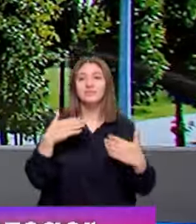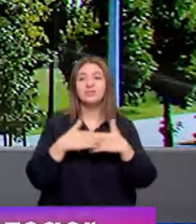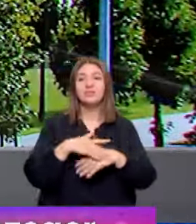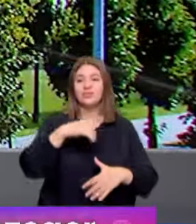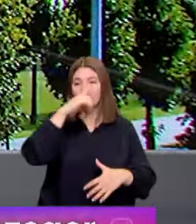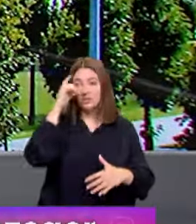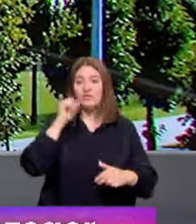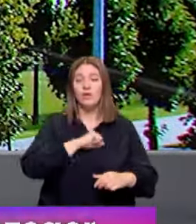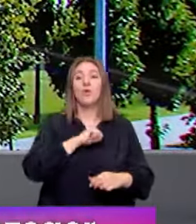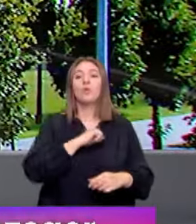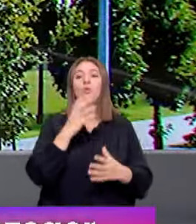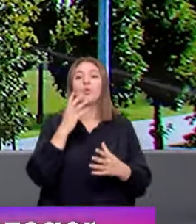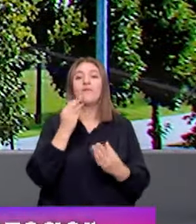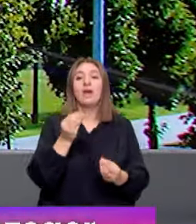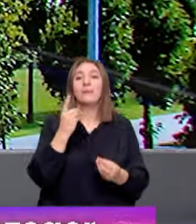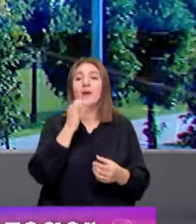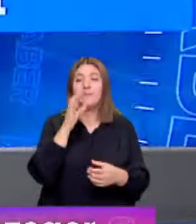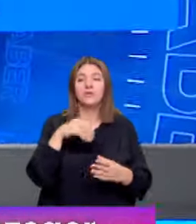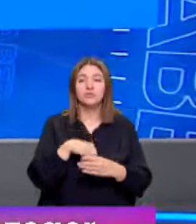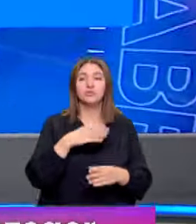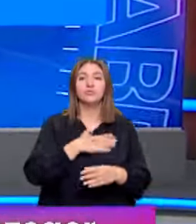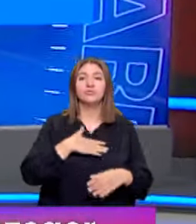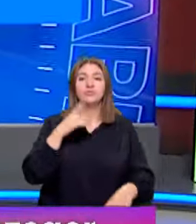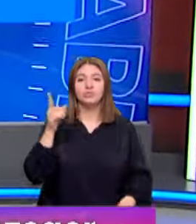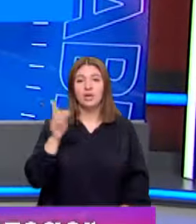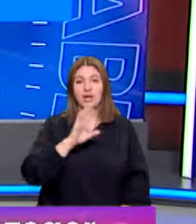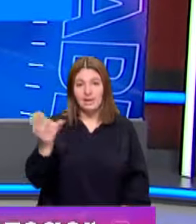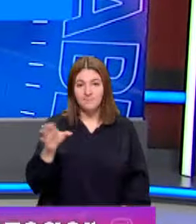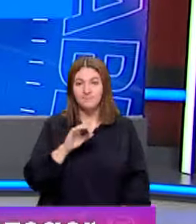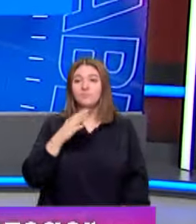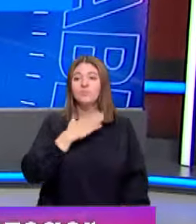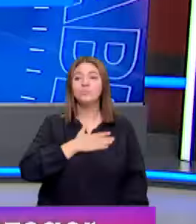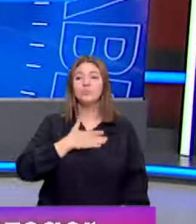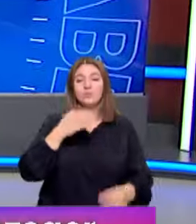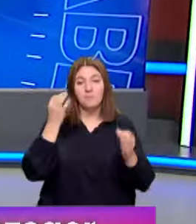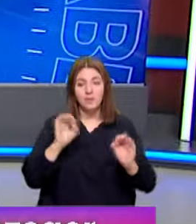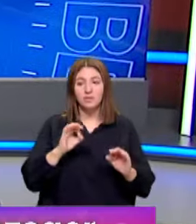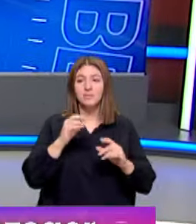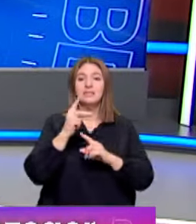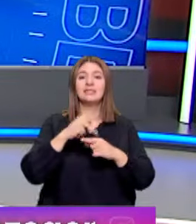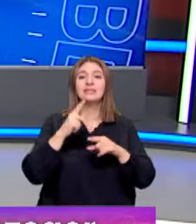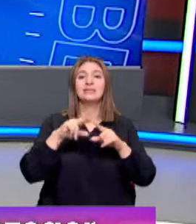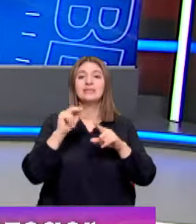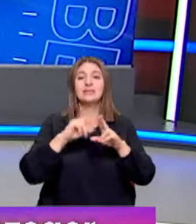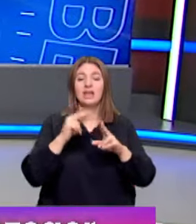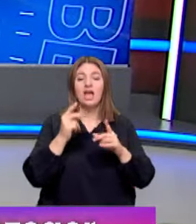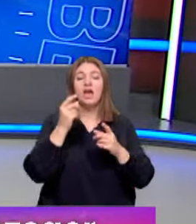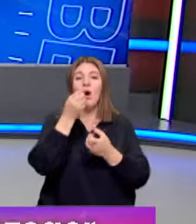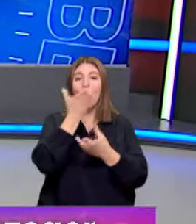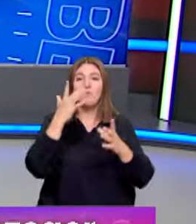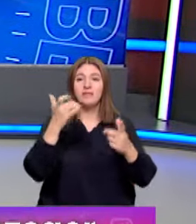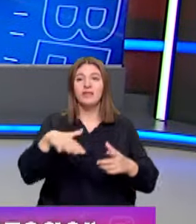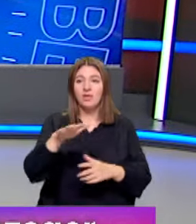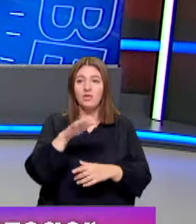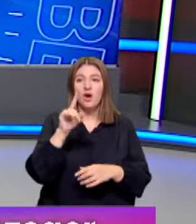Gecenin sıcak ve endişe veren bir haberi için Bursa'ya gidelim. Bursa'dan başlayalım. İznik ilçesinde Çamlık alanda